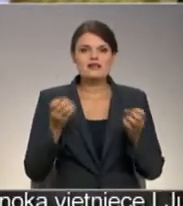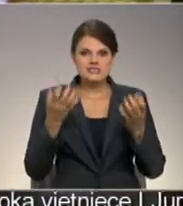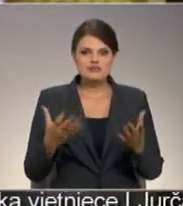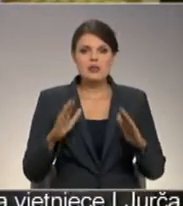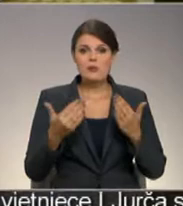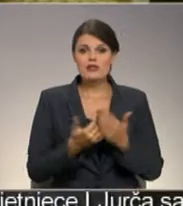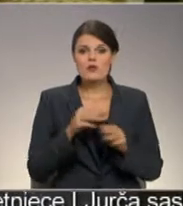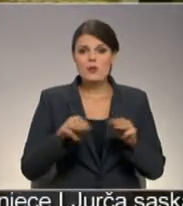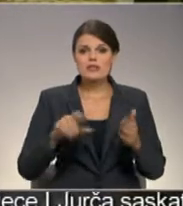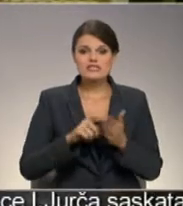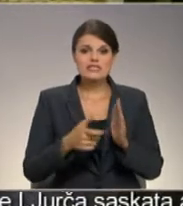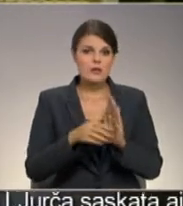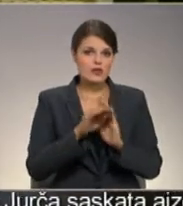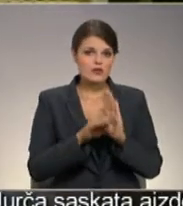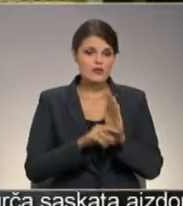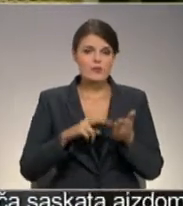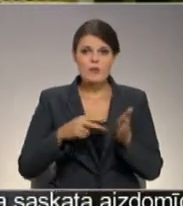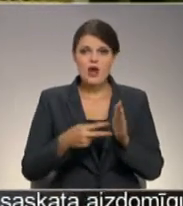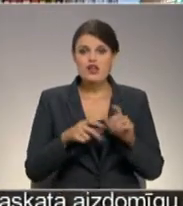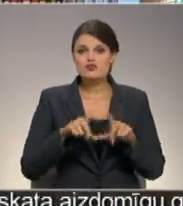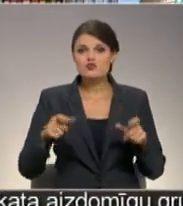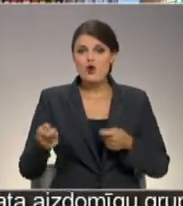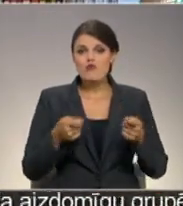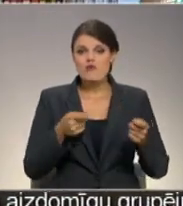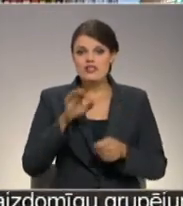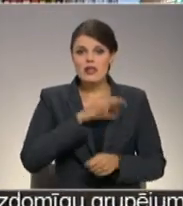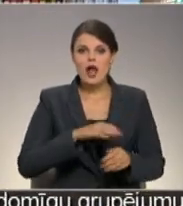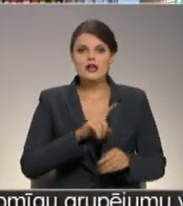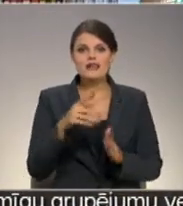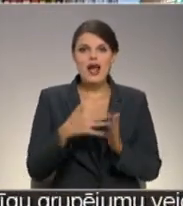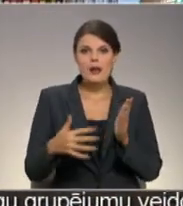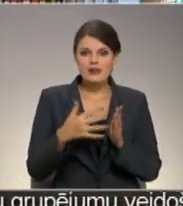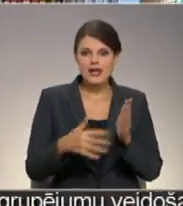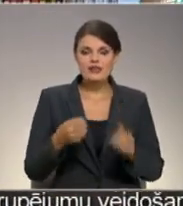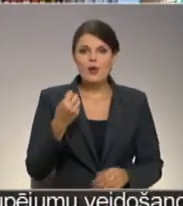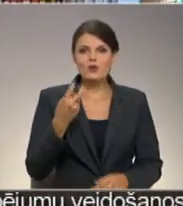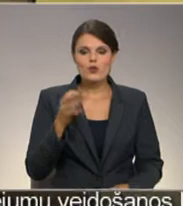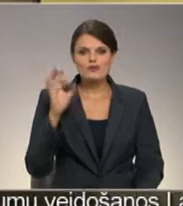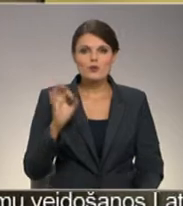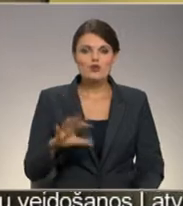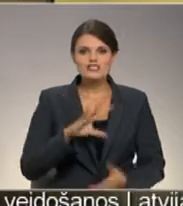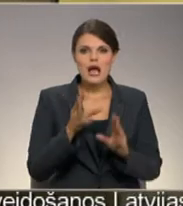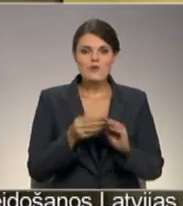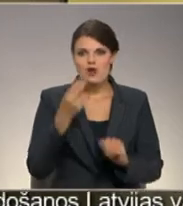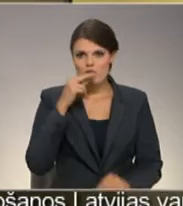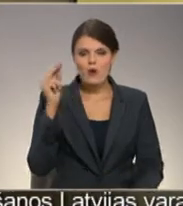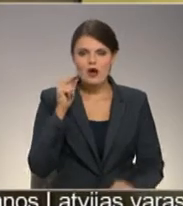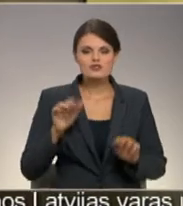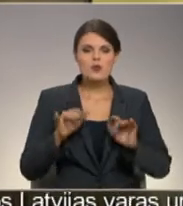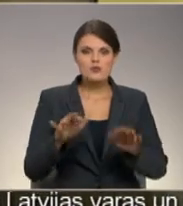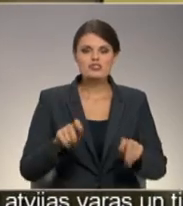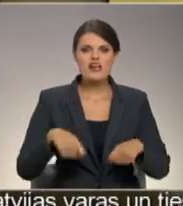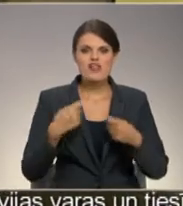bet jaunie ministru kabineta noteikumi paredz, ka skolu vadītāju alga tiek aprēķināta 12% apmērā no mācību